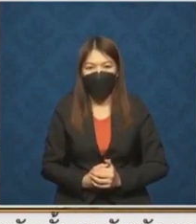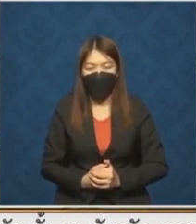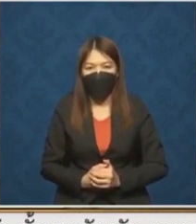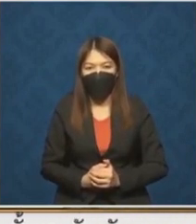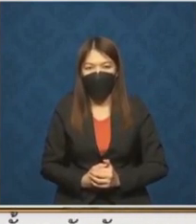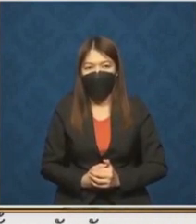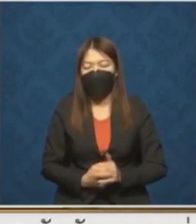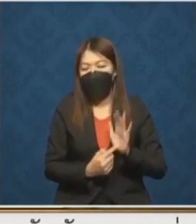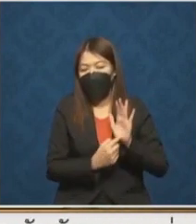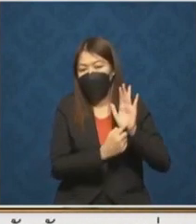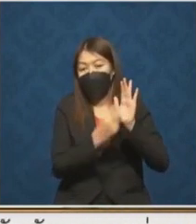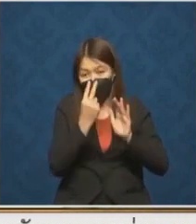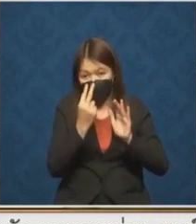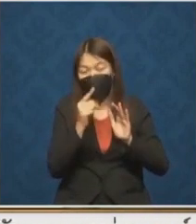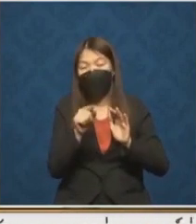ที่สำคัญ